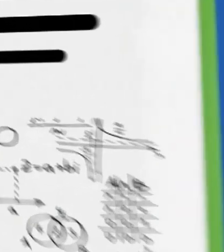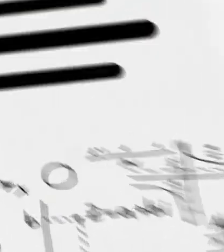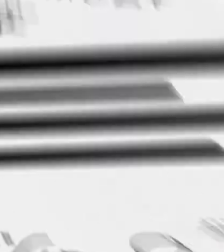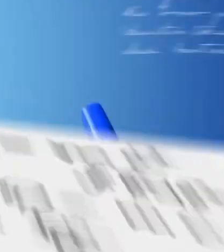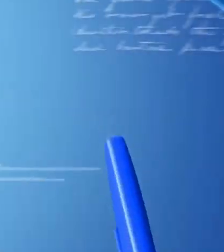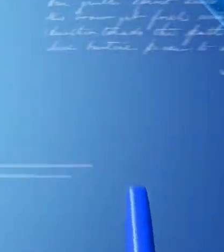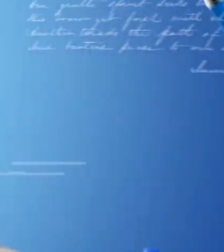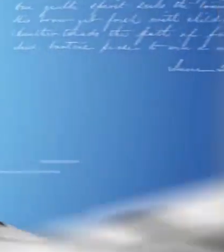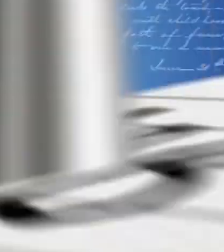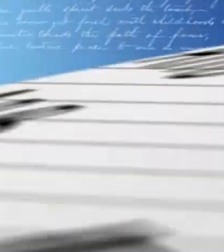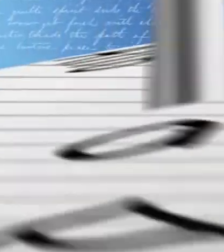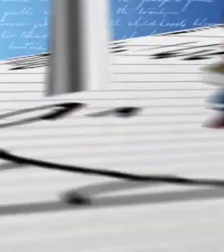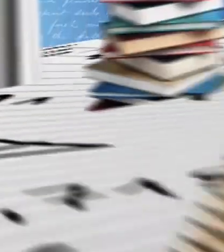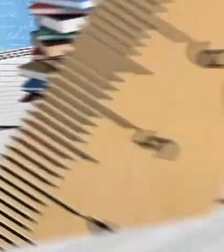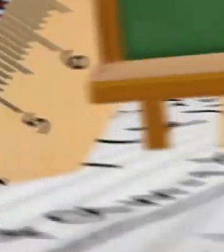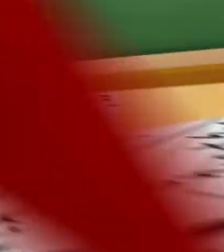Muzica